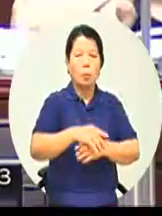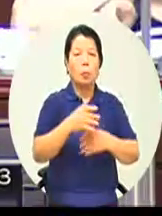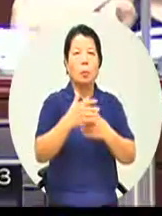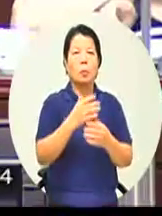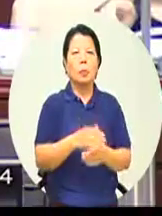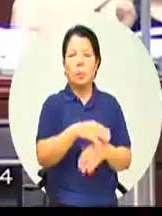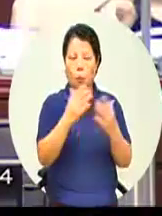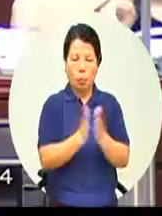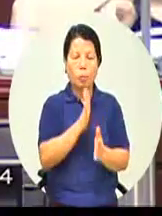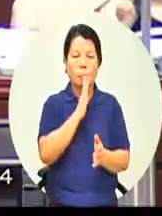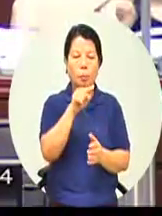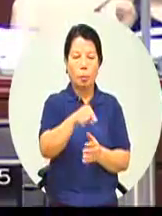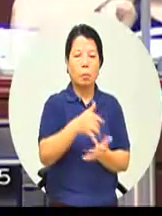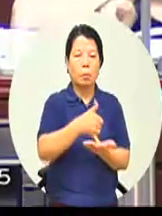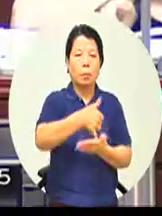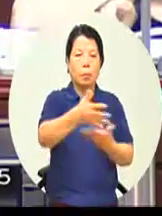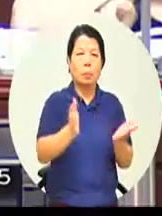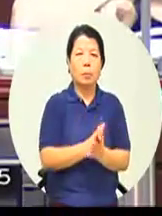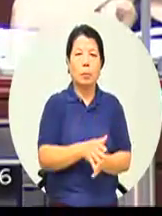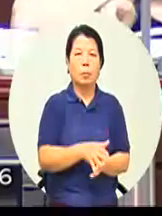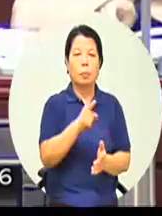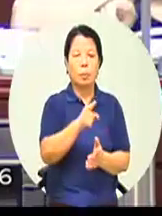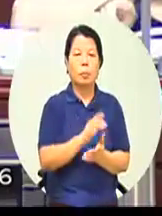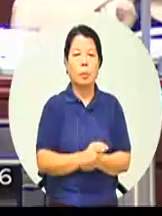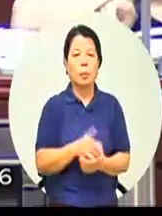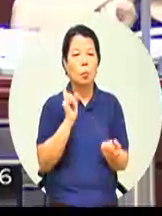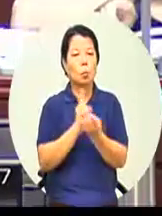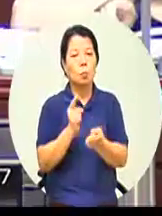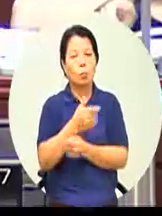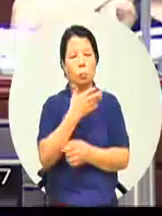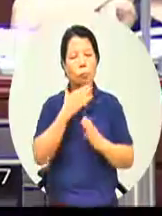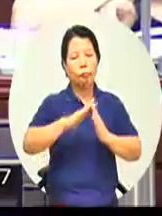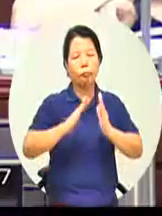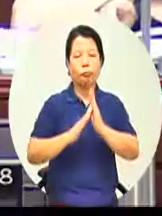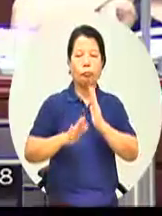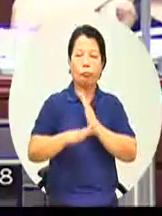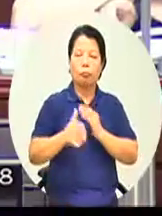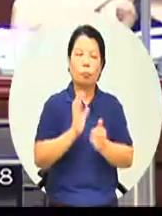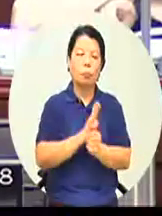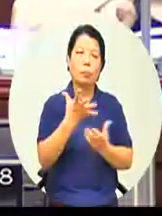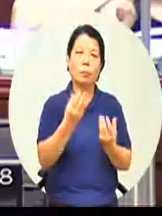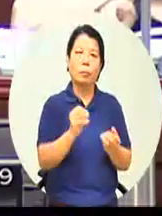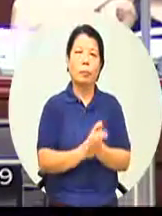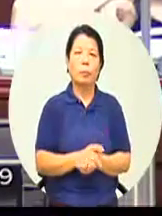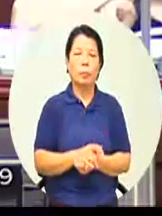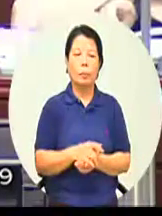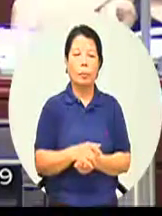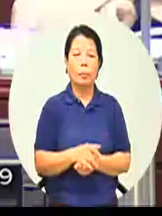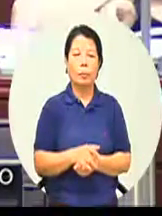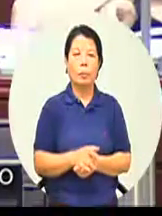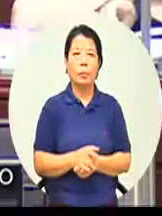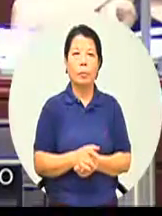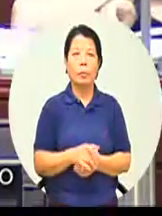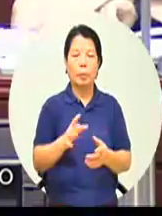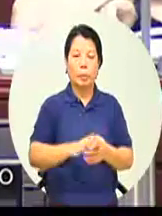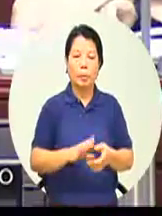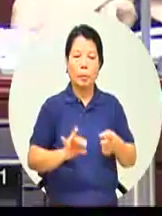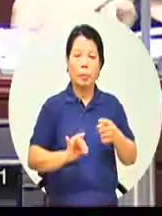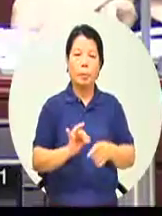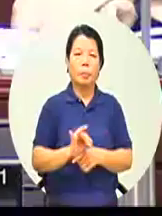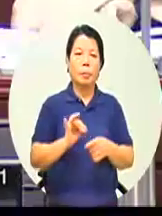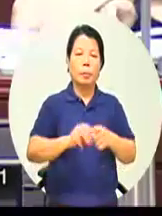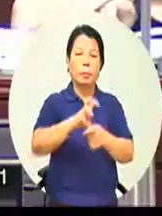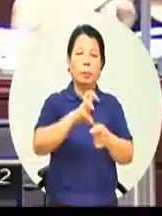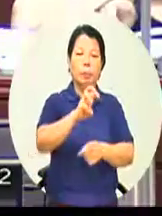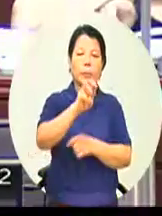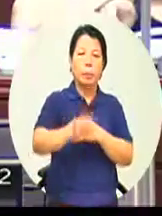这个其实是非常弱势，真的是非常不利家庭的小孩哦。但是这个比例其实没有那么高啊， 是 在三成以下的。